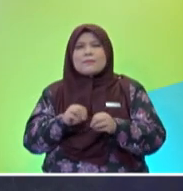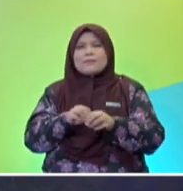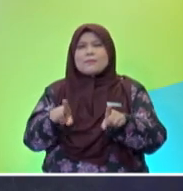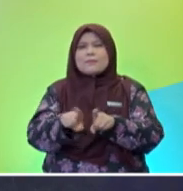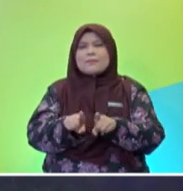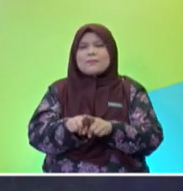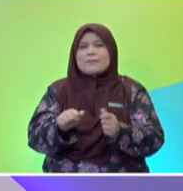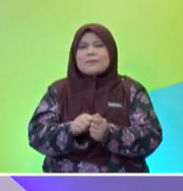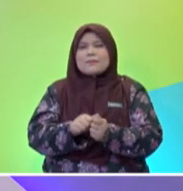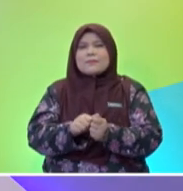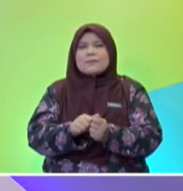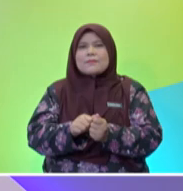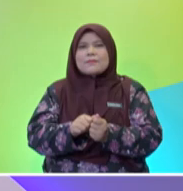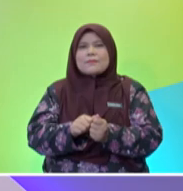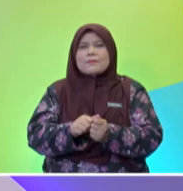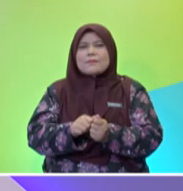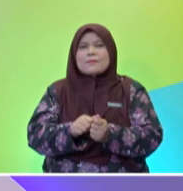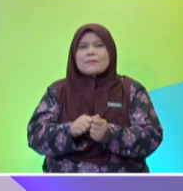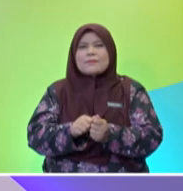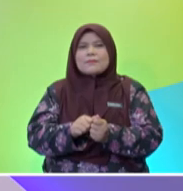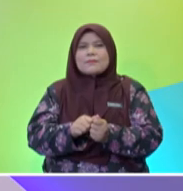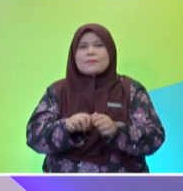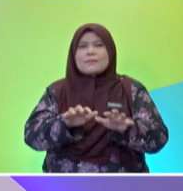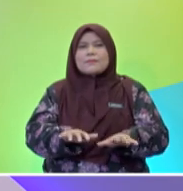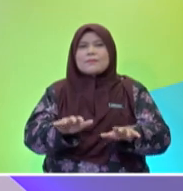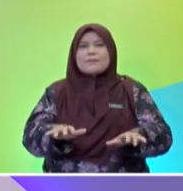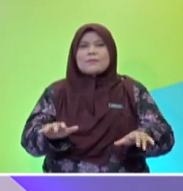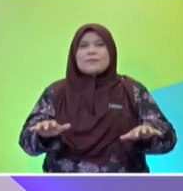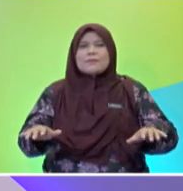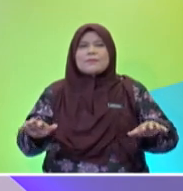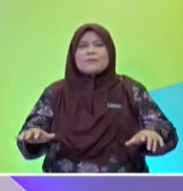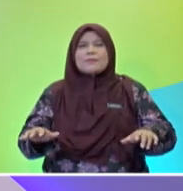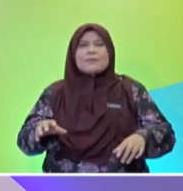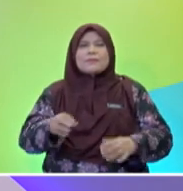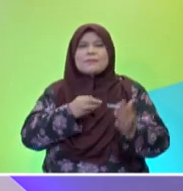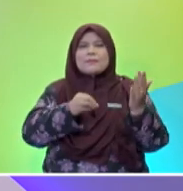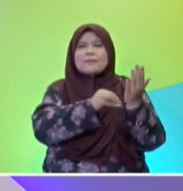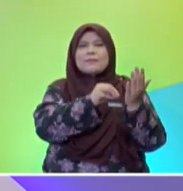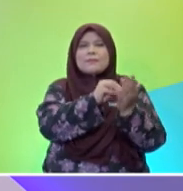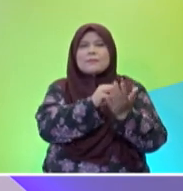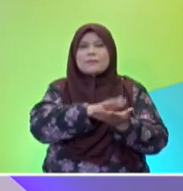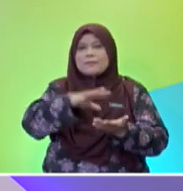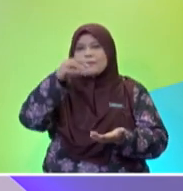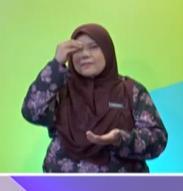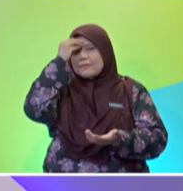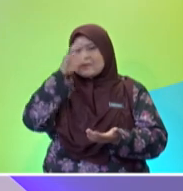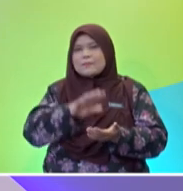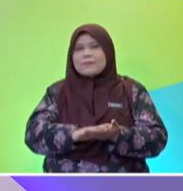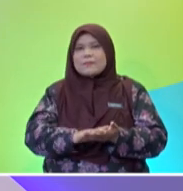kalau kita main piano kita biasa musik kita akan biasa belajar